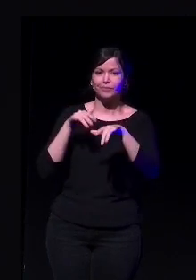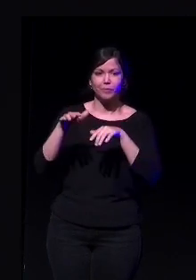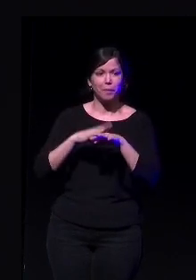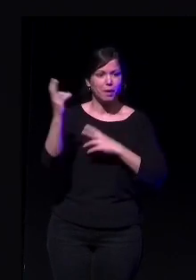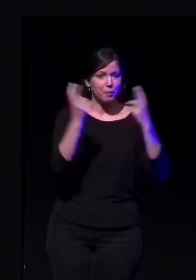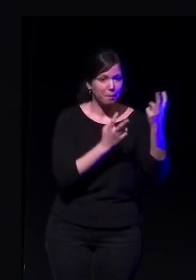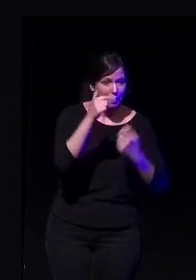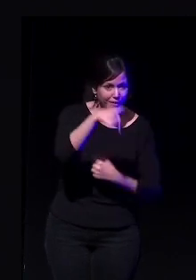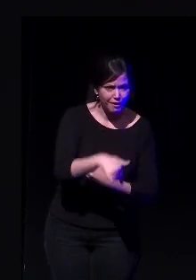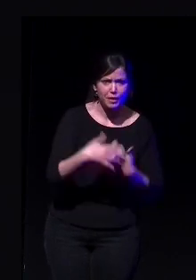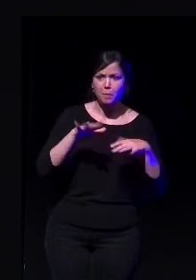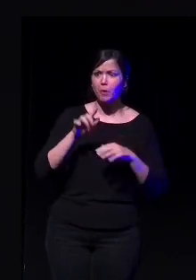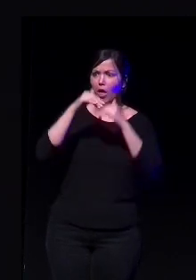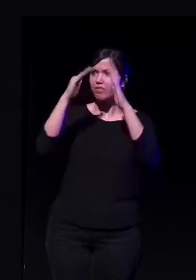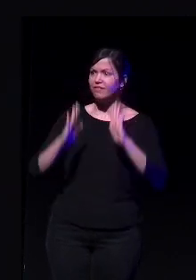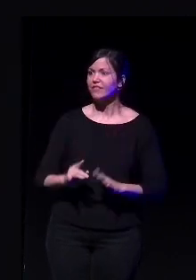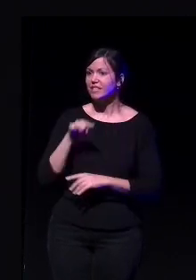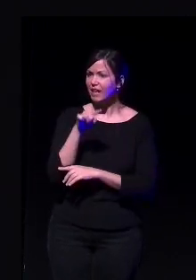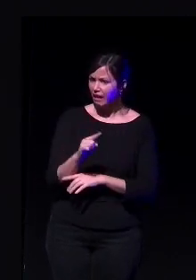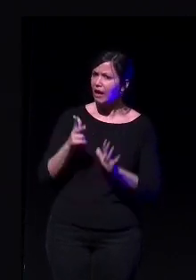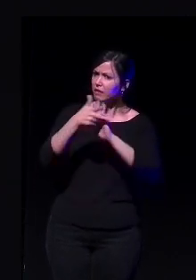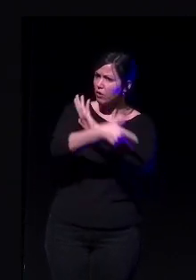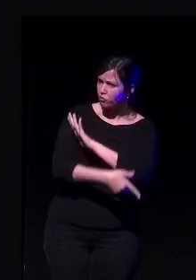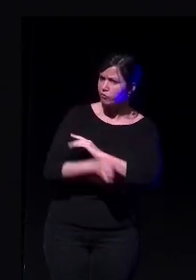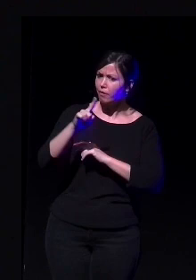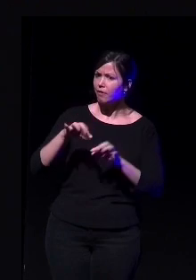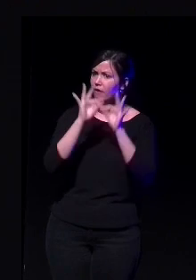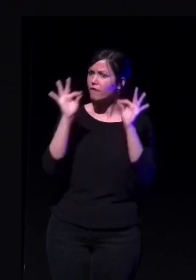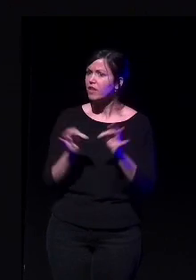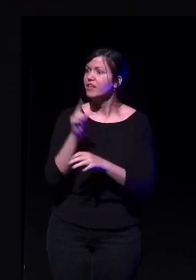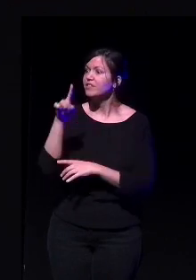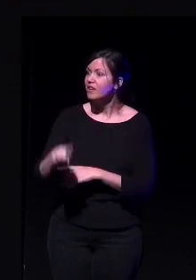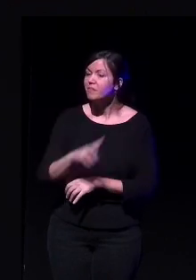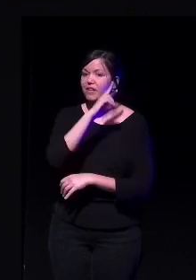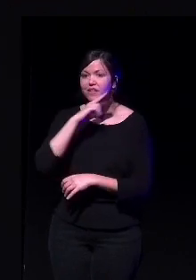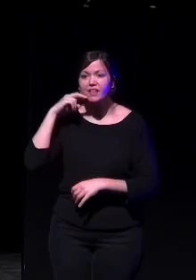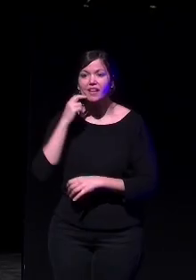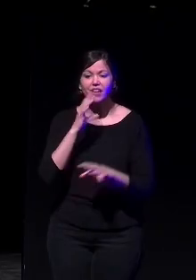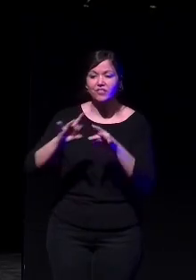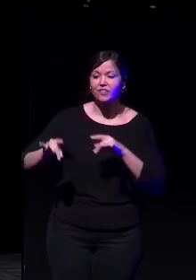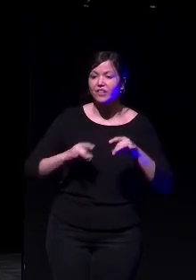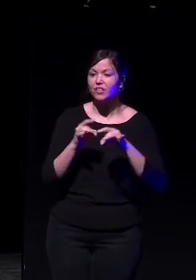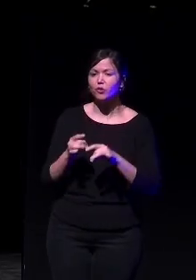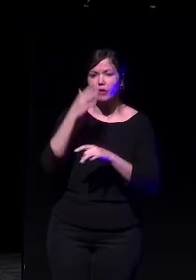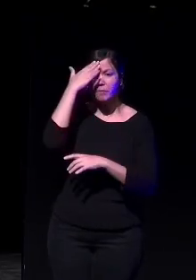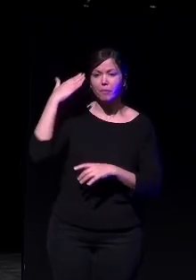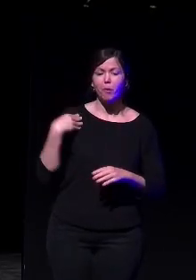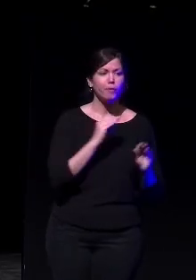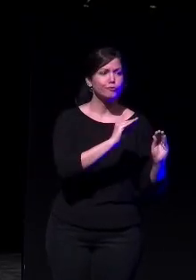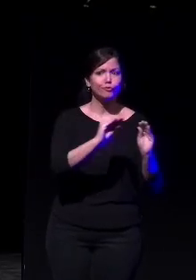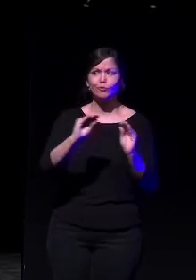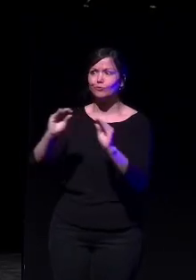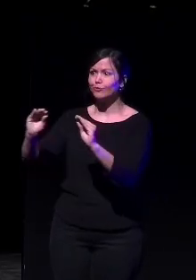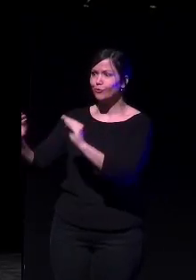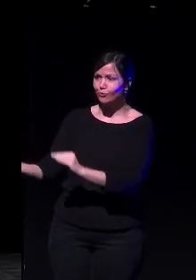territori. Però aquest edifici també forma part de la història de Figueres i enriqueix el patrimoni. I cada poble, cada ciutat té el seu, amb les